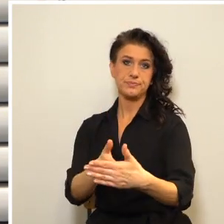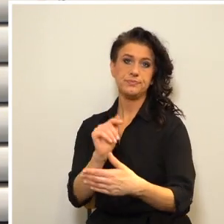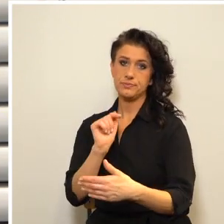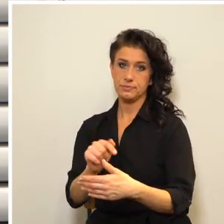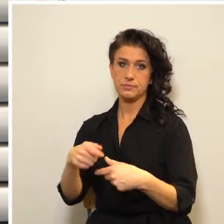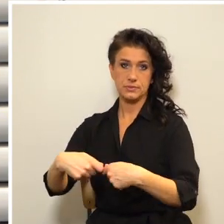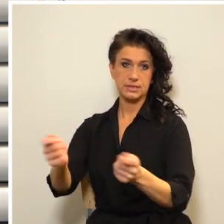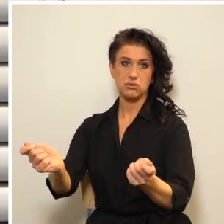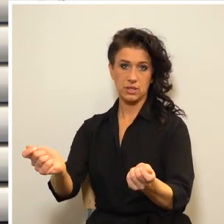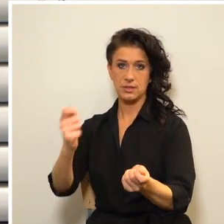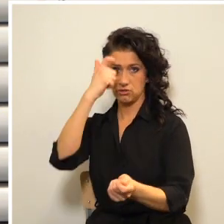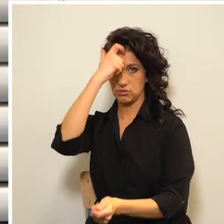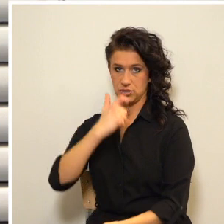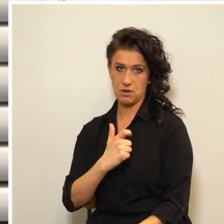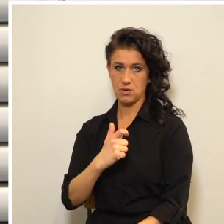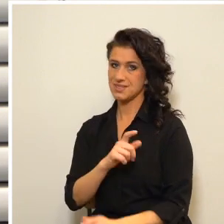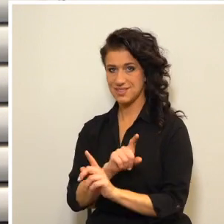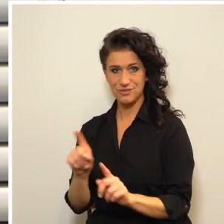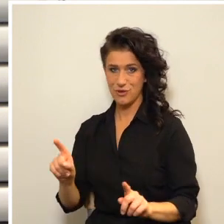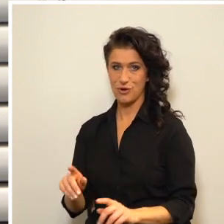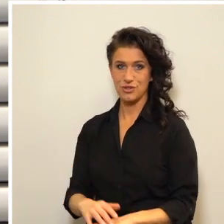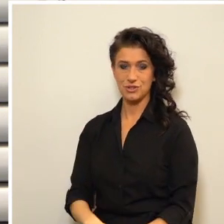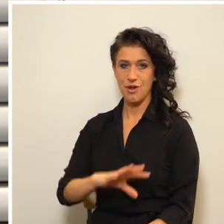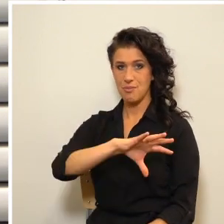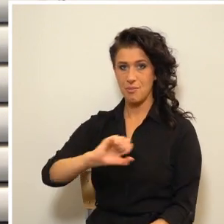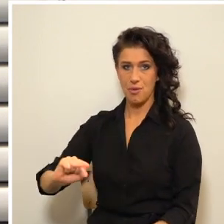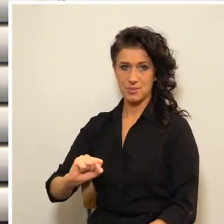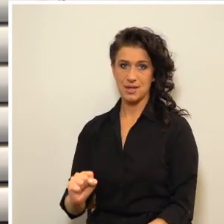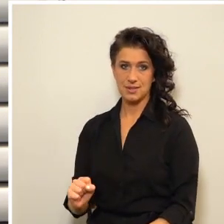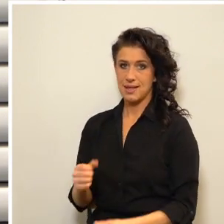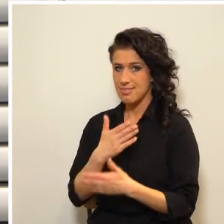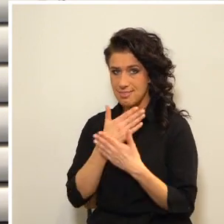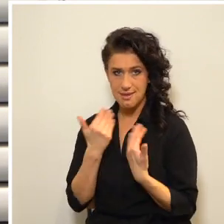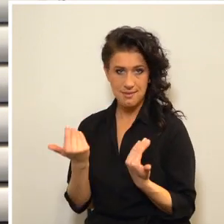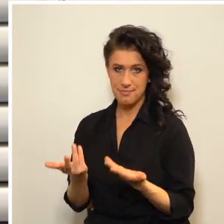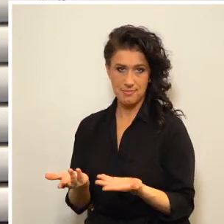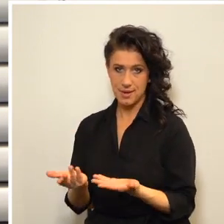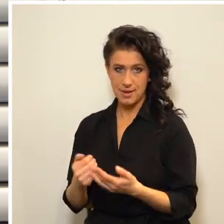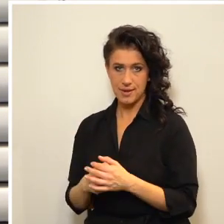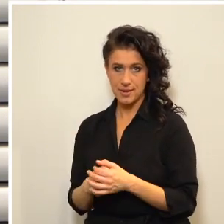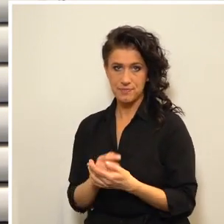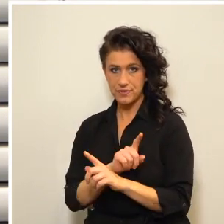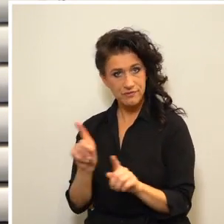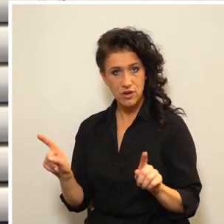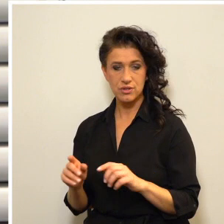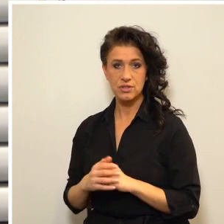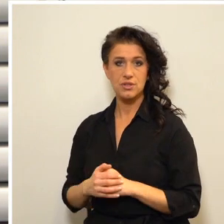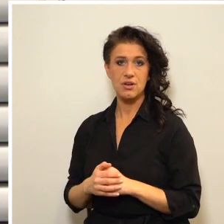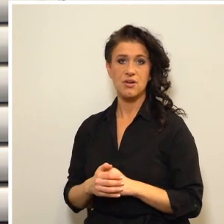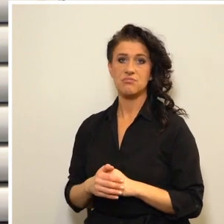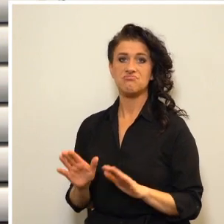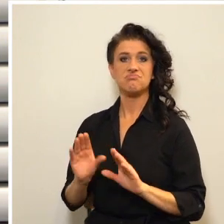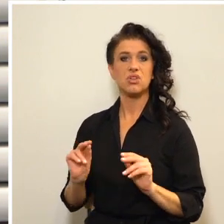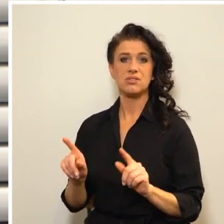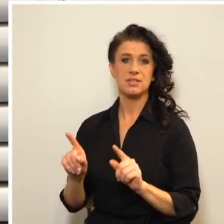jak nielegalne pobranie Jakiś handel przeszczepienie także także to nie